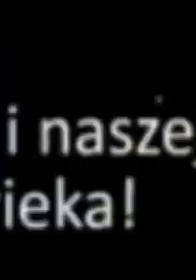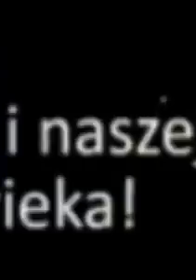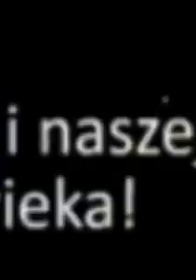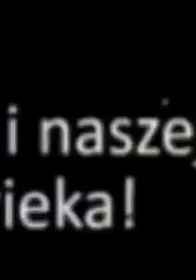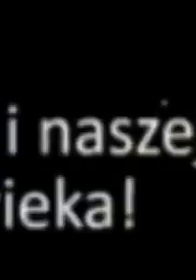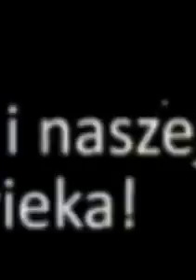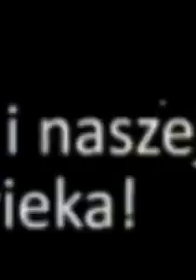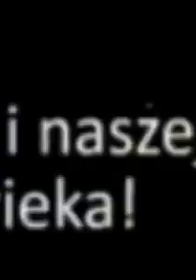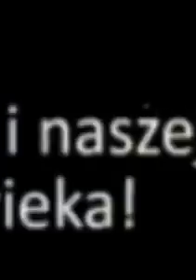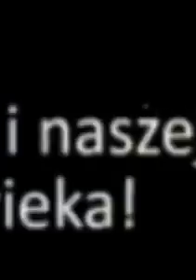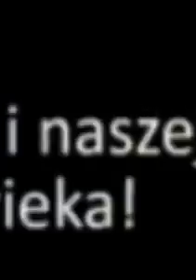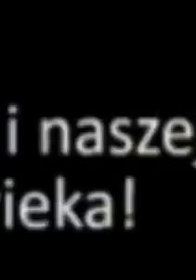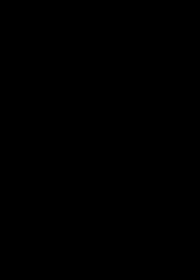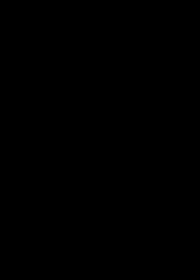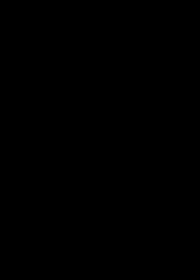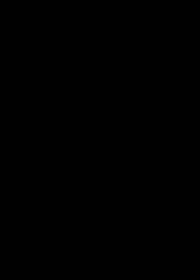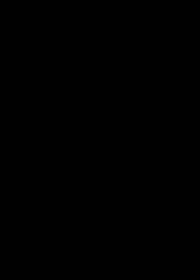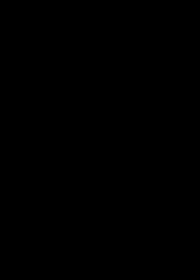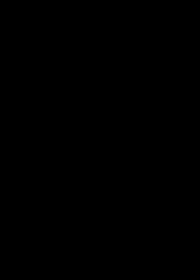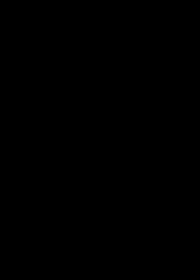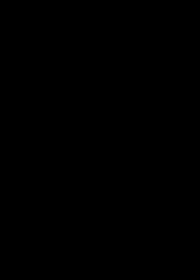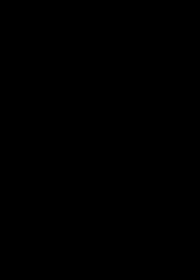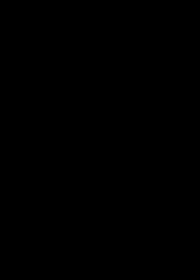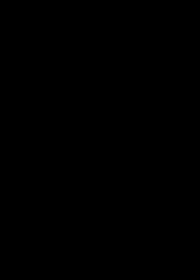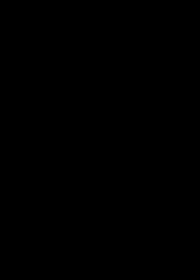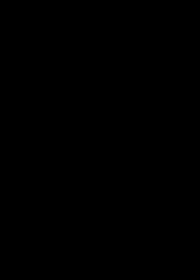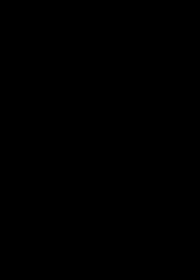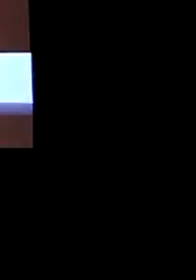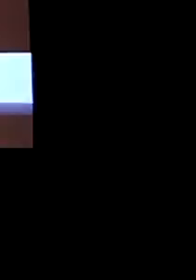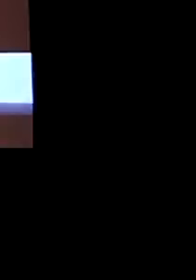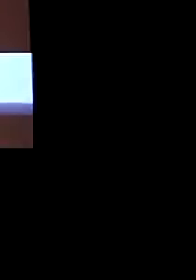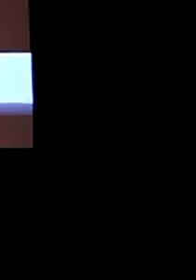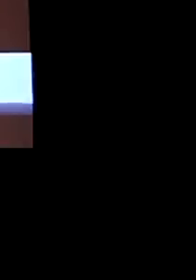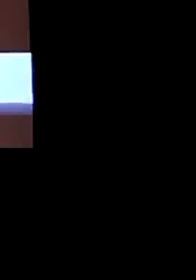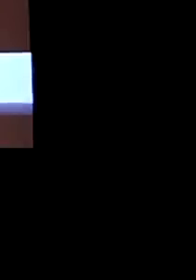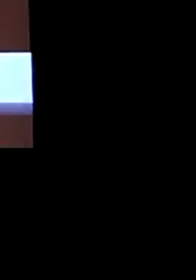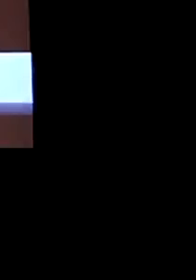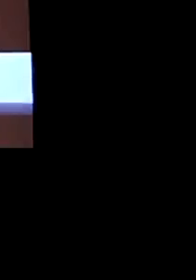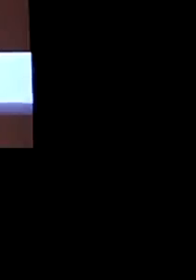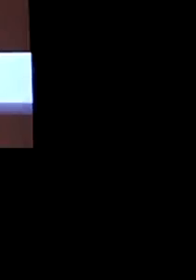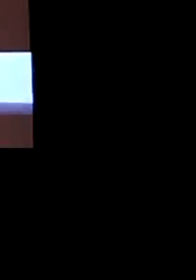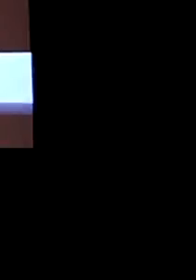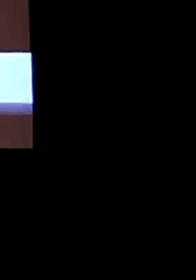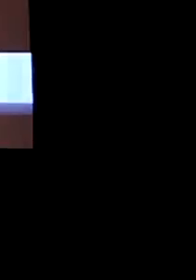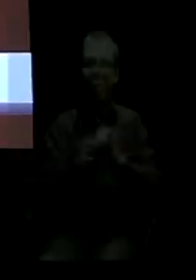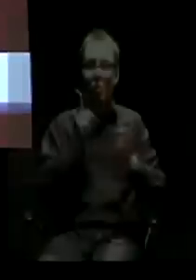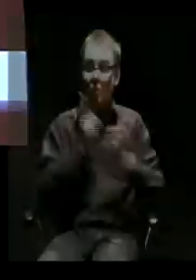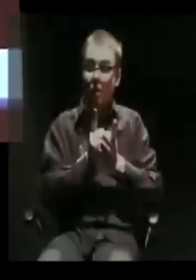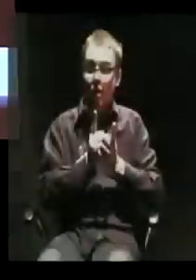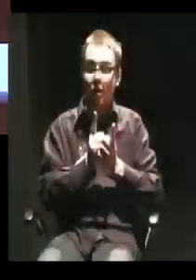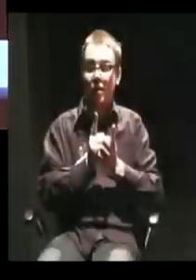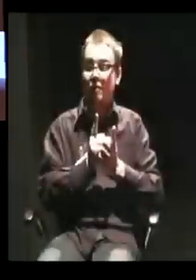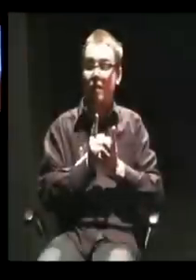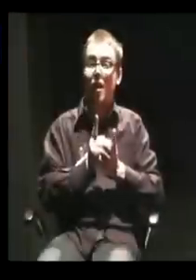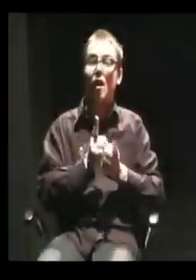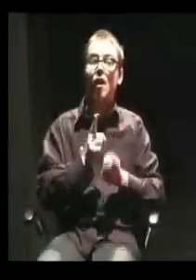Niestety, Nie udało mi się z nią wtedy spotkać. Już wracając z Trójmiasta